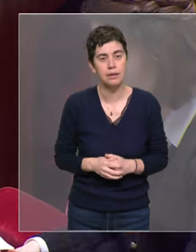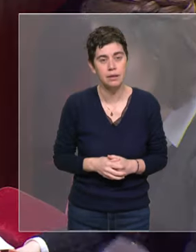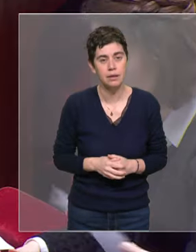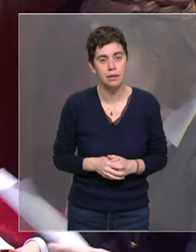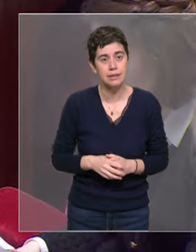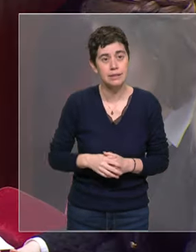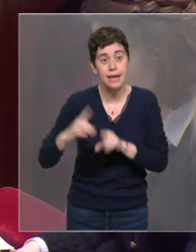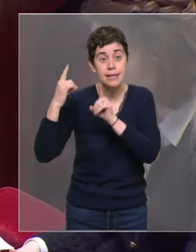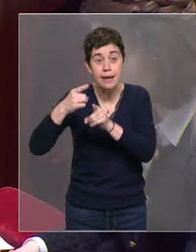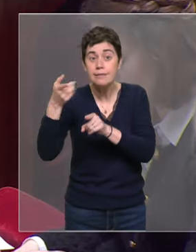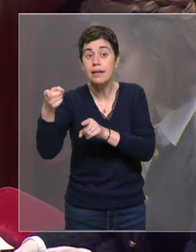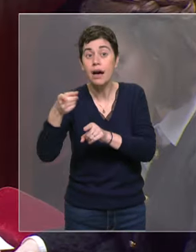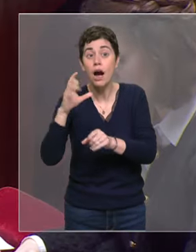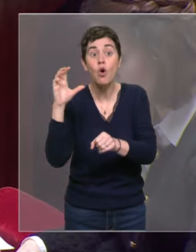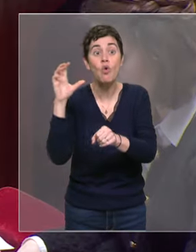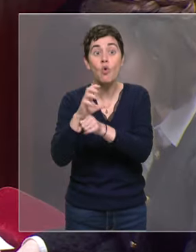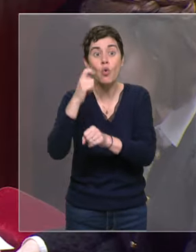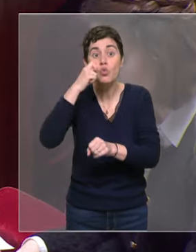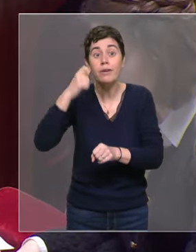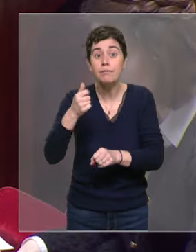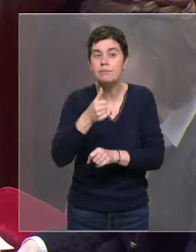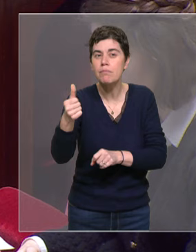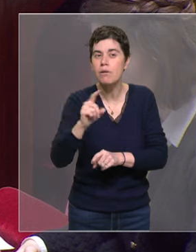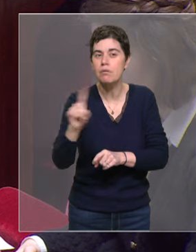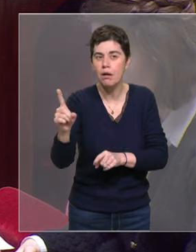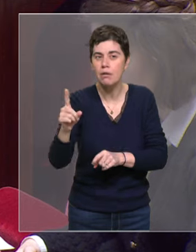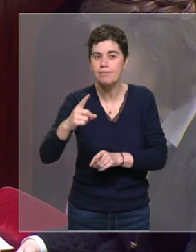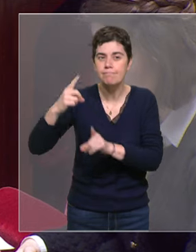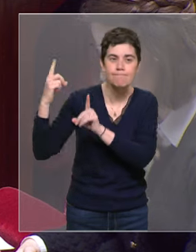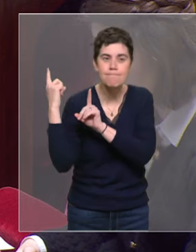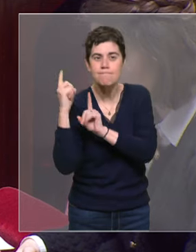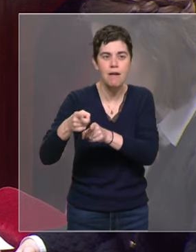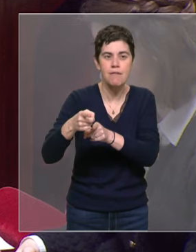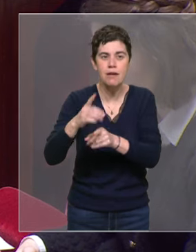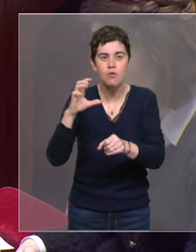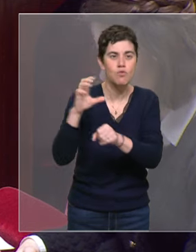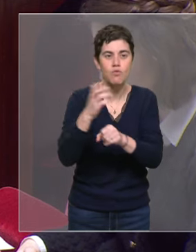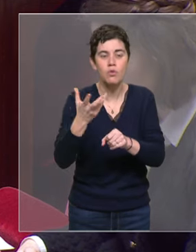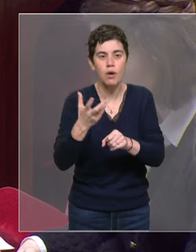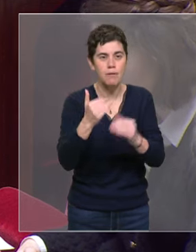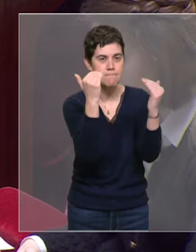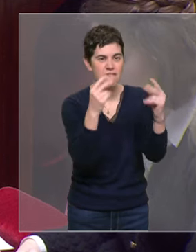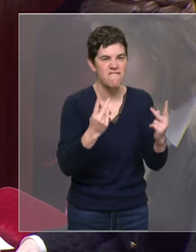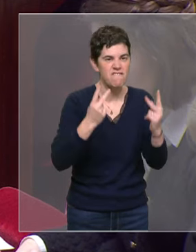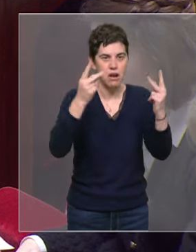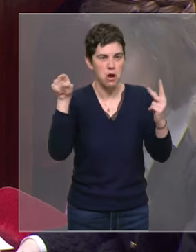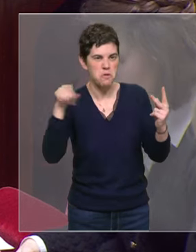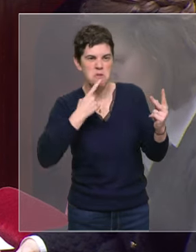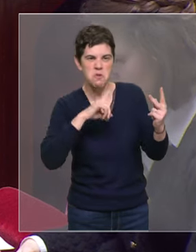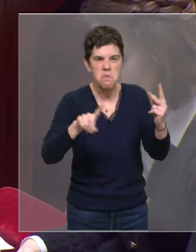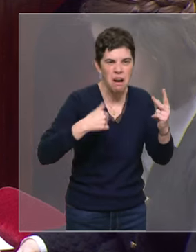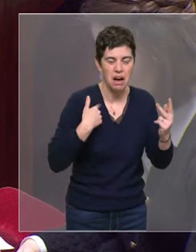une guerre contre l'Ukraine qu'a engagé Vladimir Poutine. C'est aussi une guerre contre des valeurs qu'il exècre, les valeurs